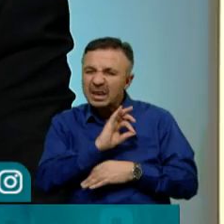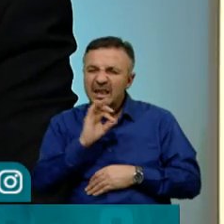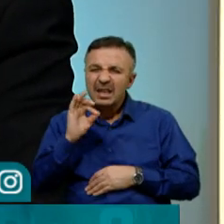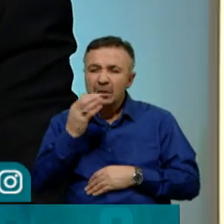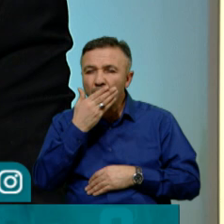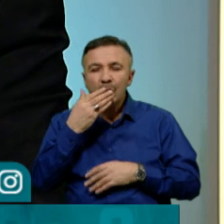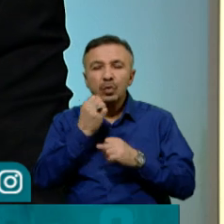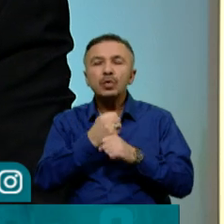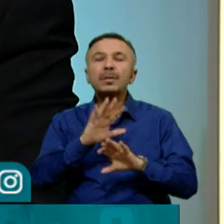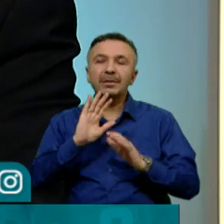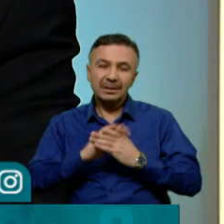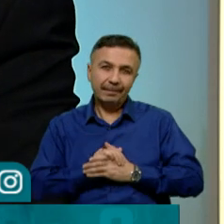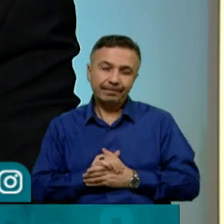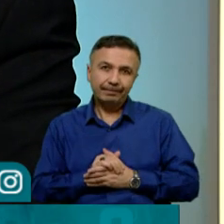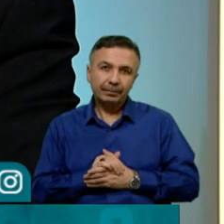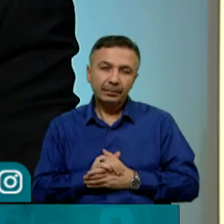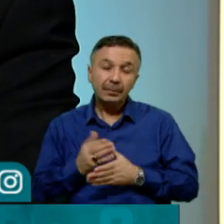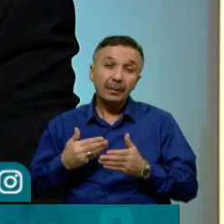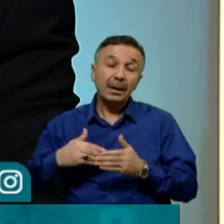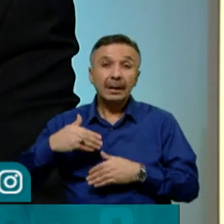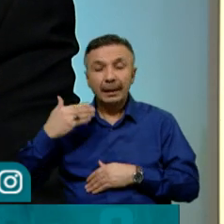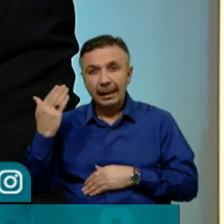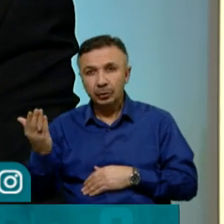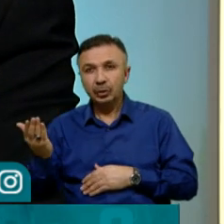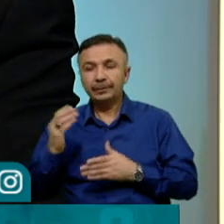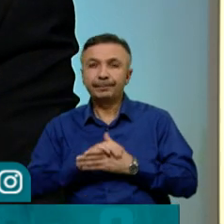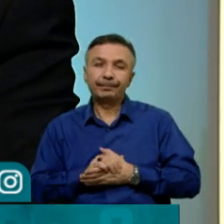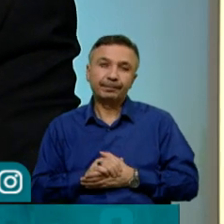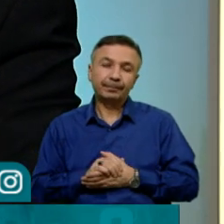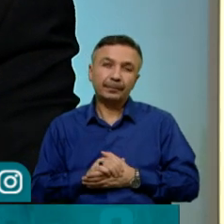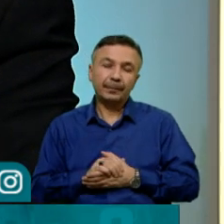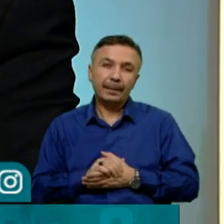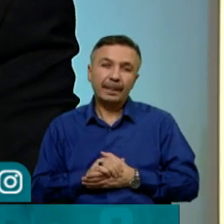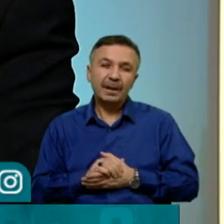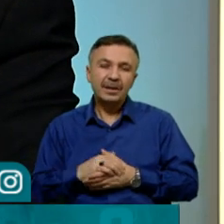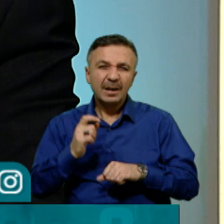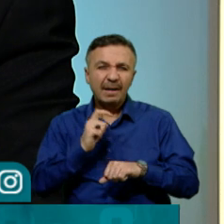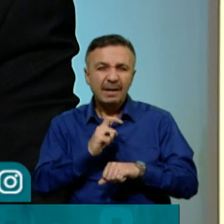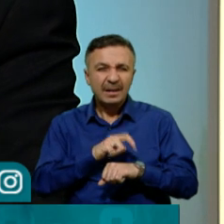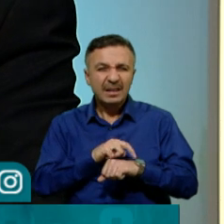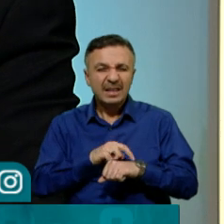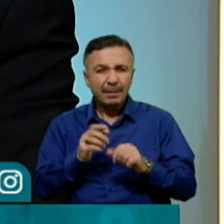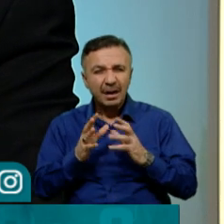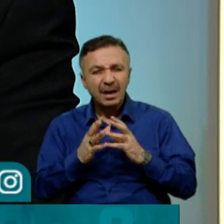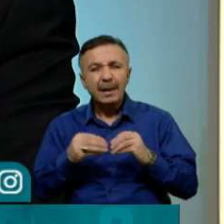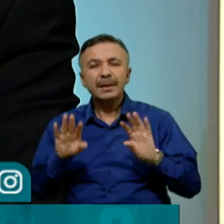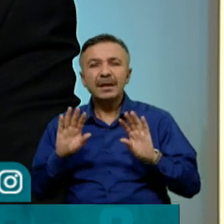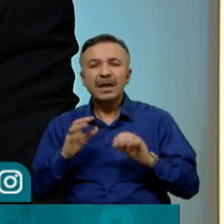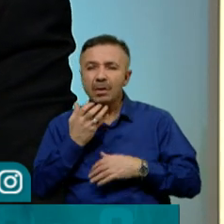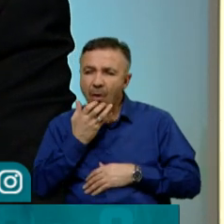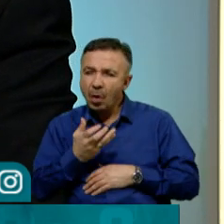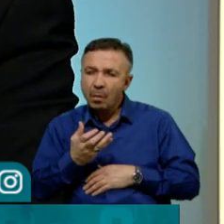tutamamış ise tutmamışsa daha sonra hiç vakit geçirmeden ömrü boyunca